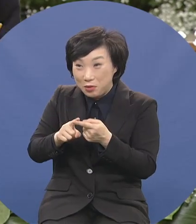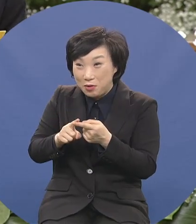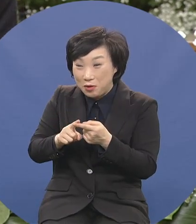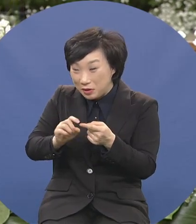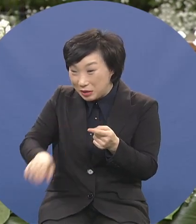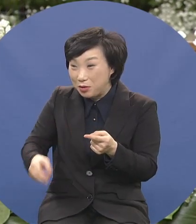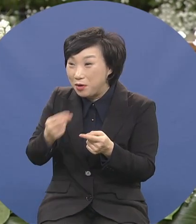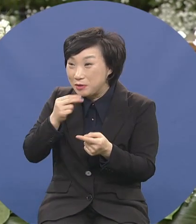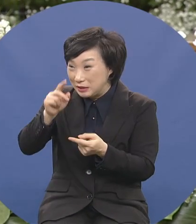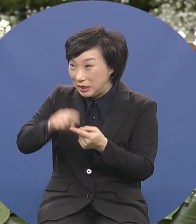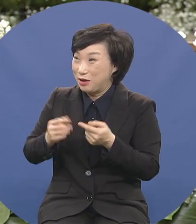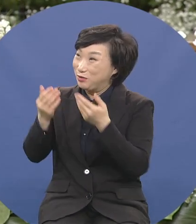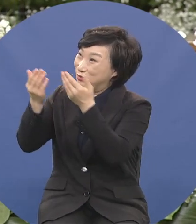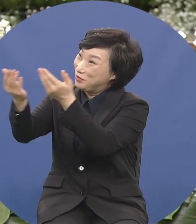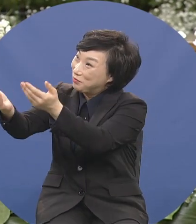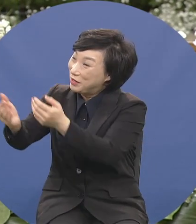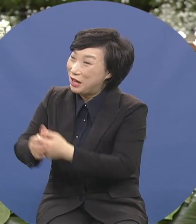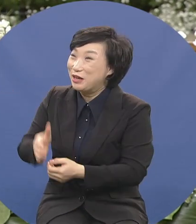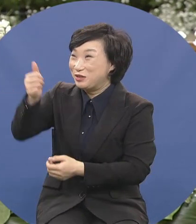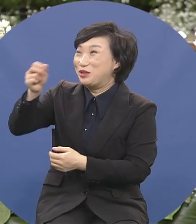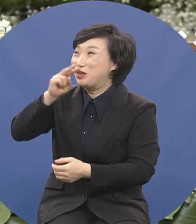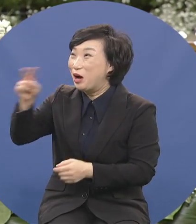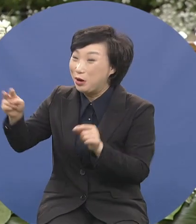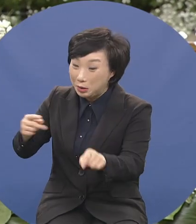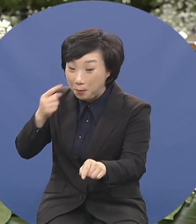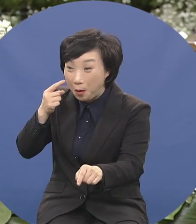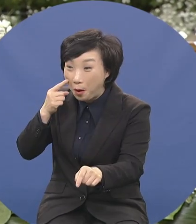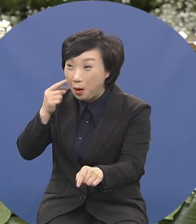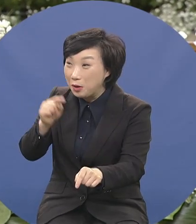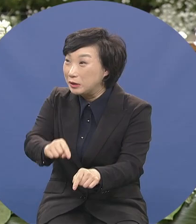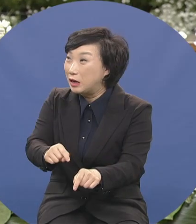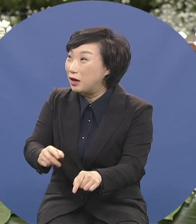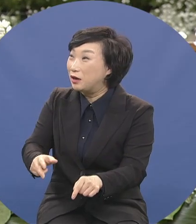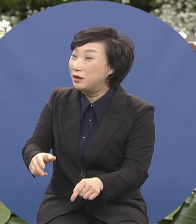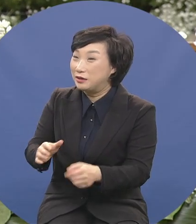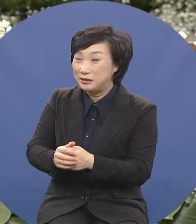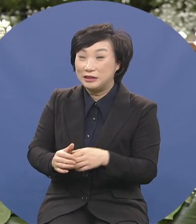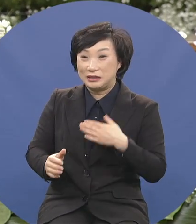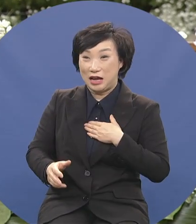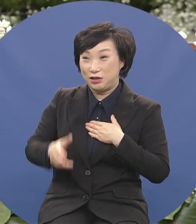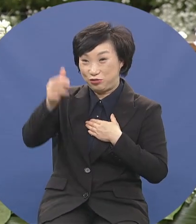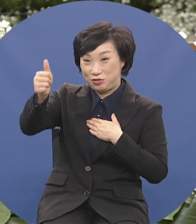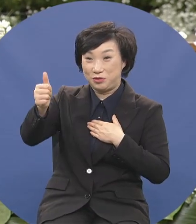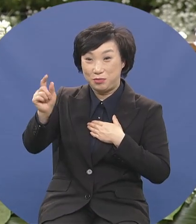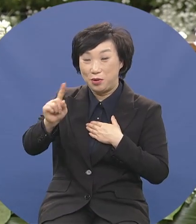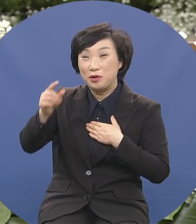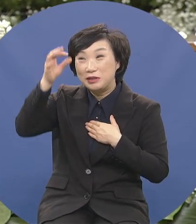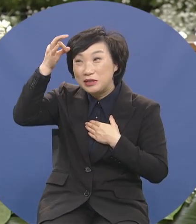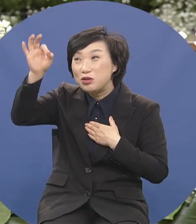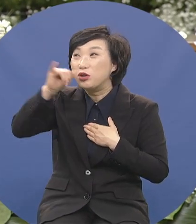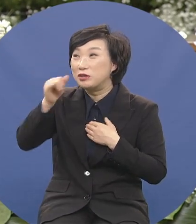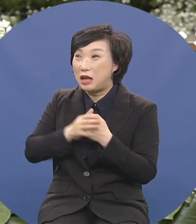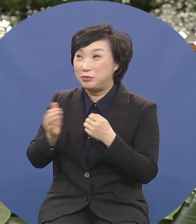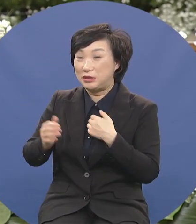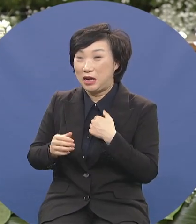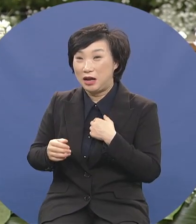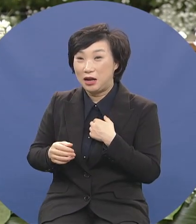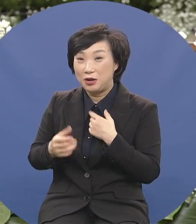그대로 다 갖다 놨습니다. 주인이요 보소서. 나는 주인을 그렇게 인정하기 때문에